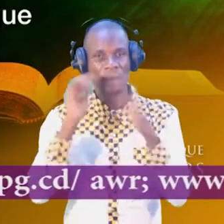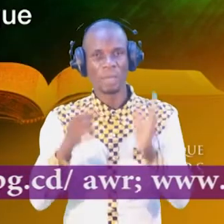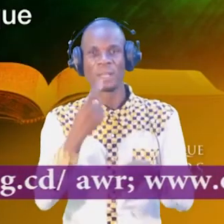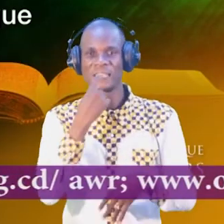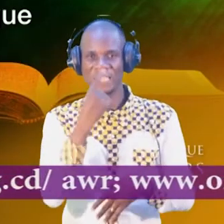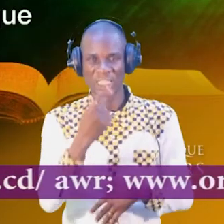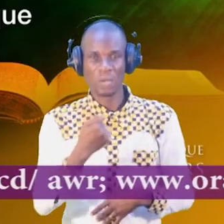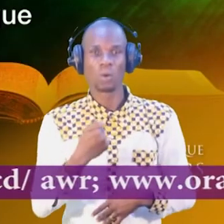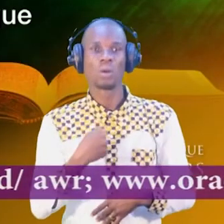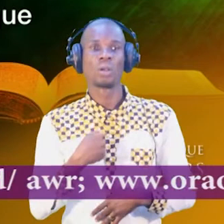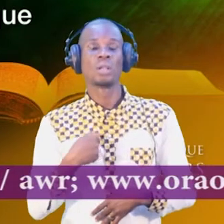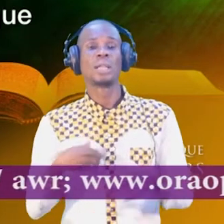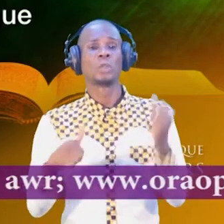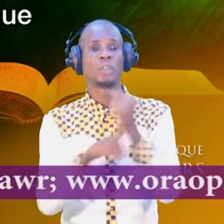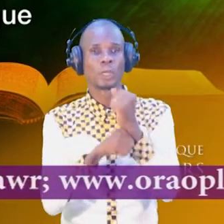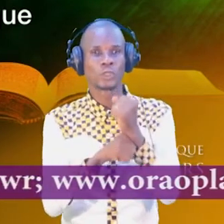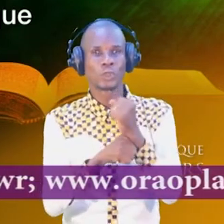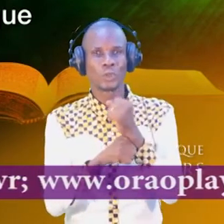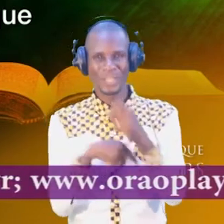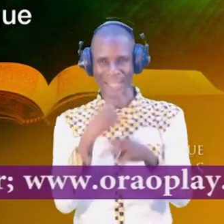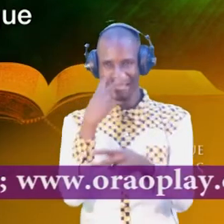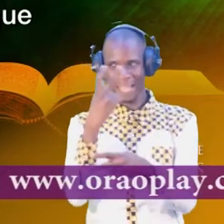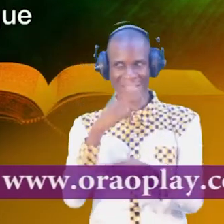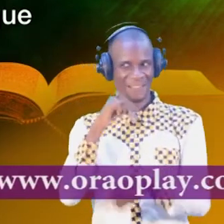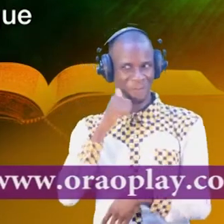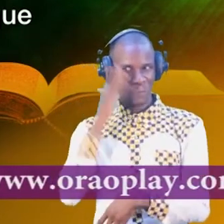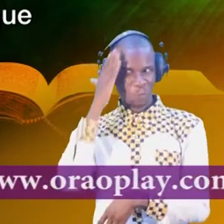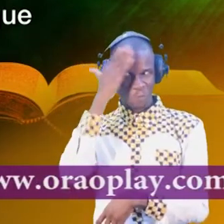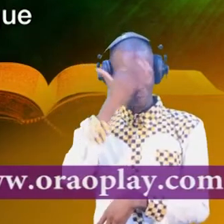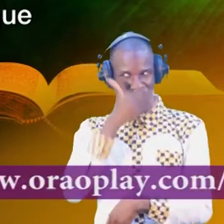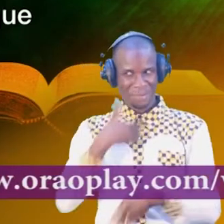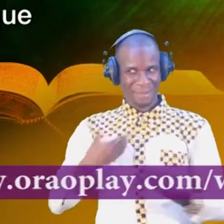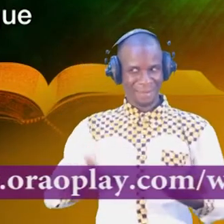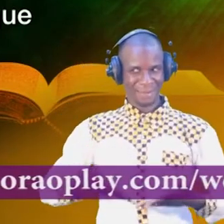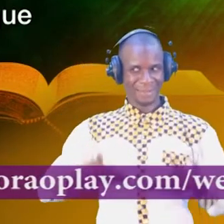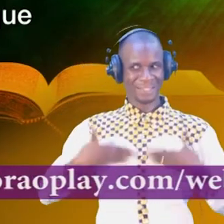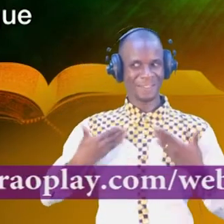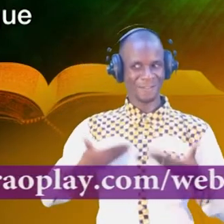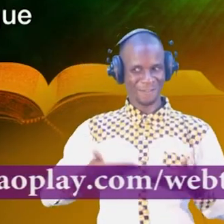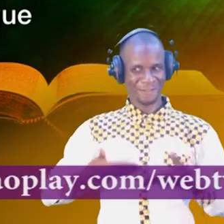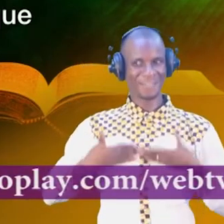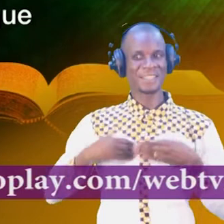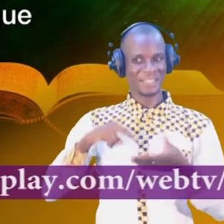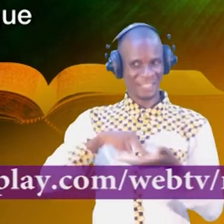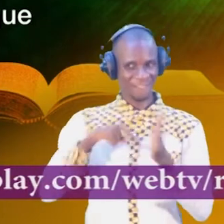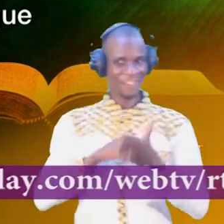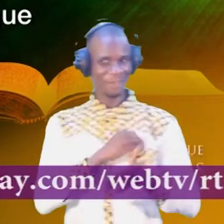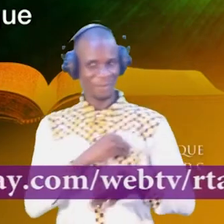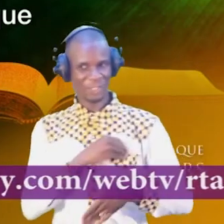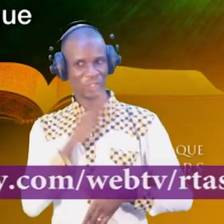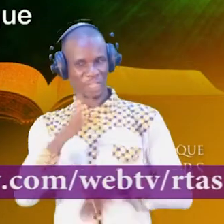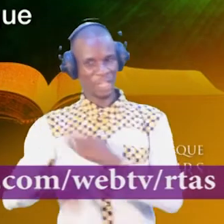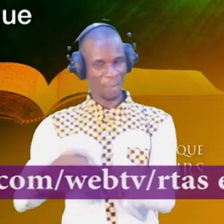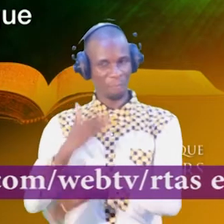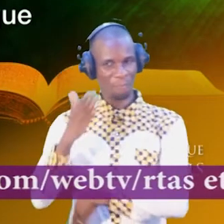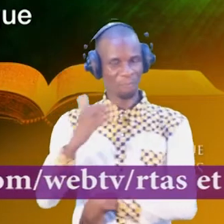ete boyokaki balobaki ete okosala ekobo te kasi ngai nalobi na bino ete soko nani ya kotala mwasi